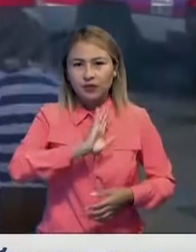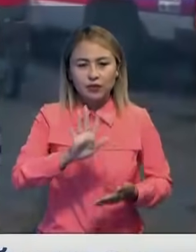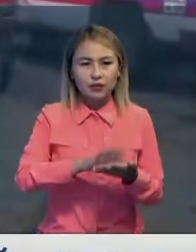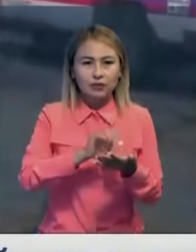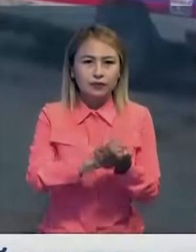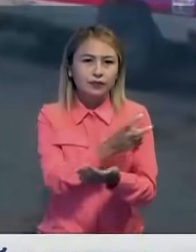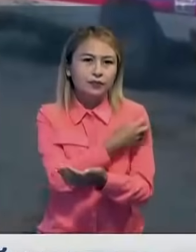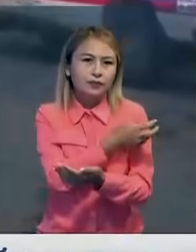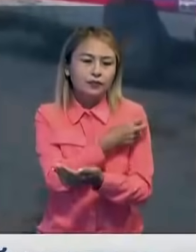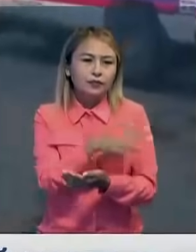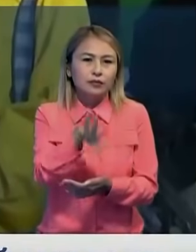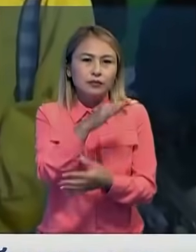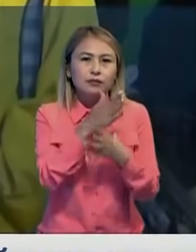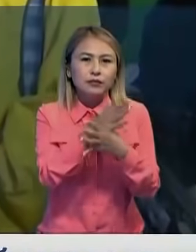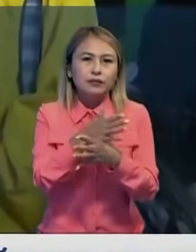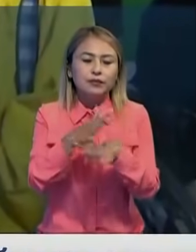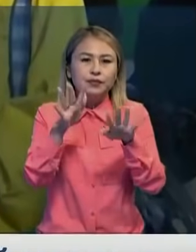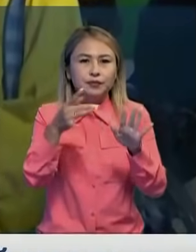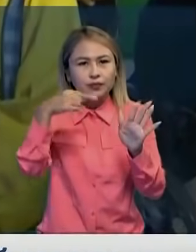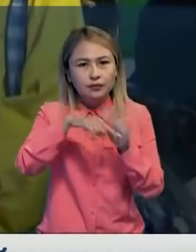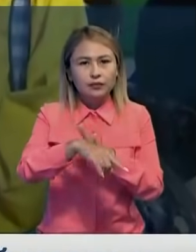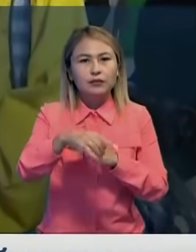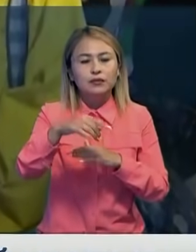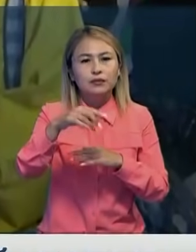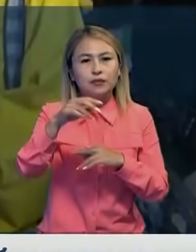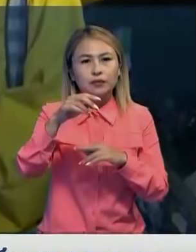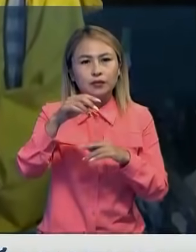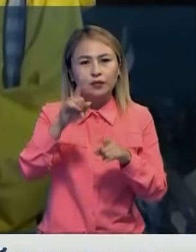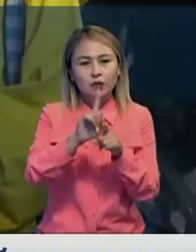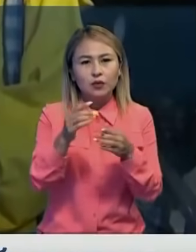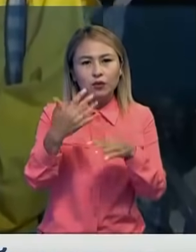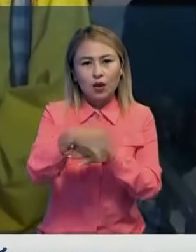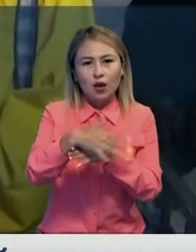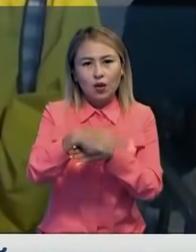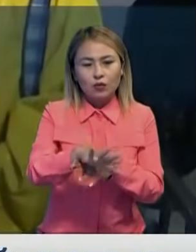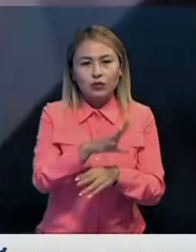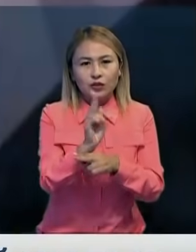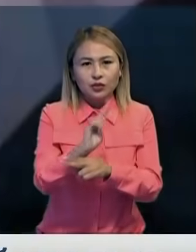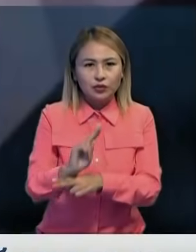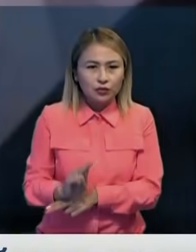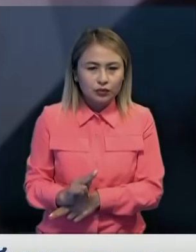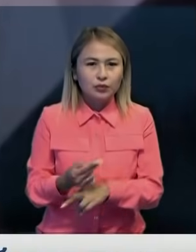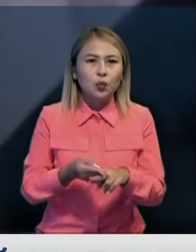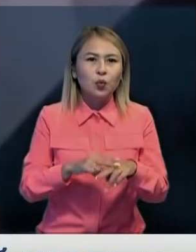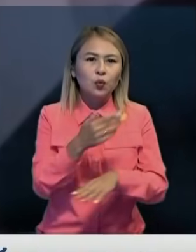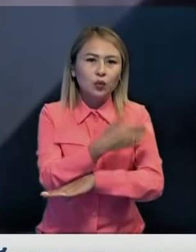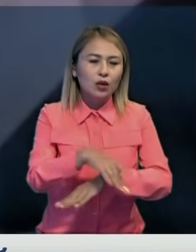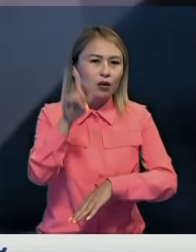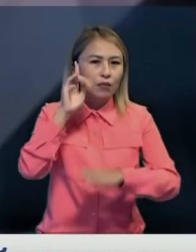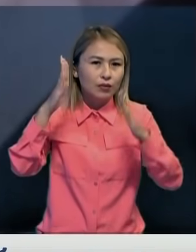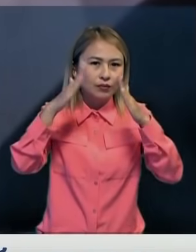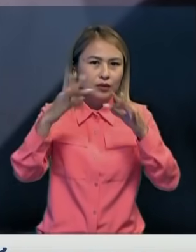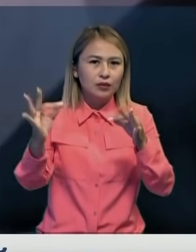Салдарынан дәрігерлер медициналық жәрдемді аурухана дәлізі мен емдеу мекемесінің алдында көрсетуге мәжбүр. Көшелерде уақытша